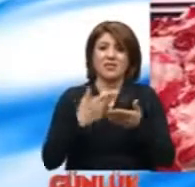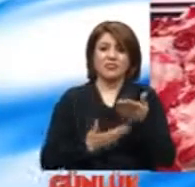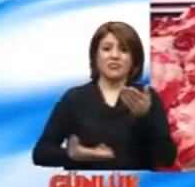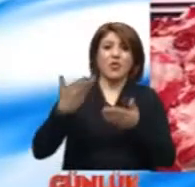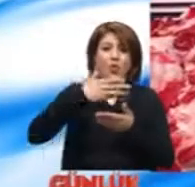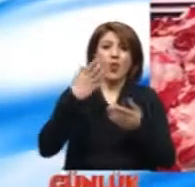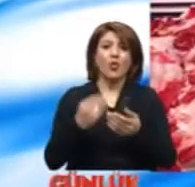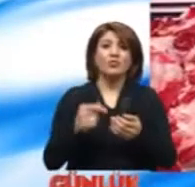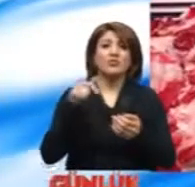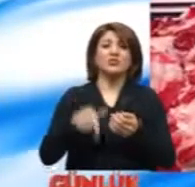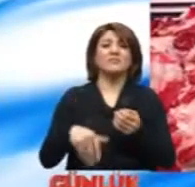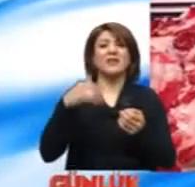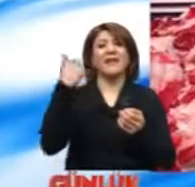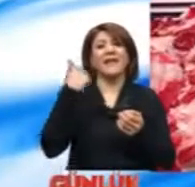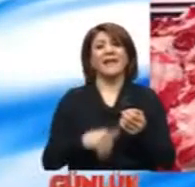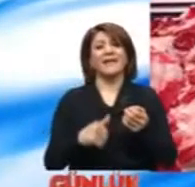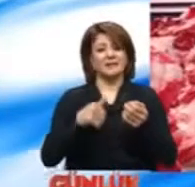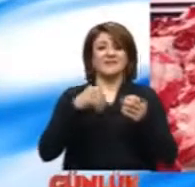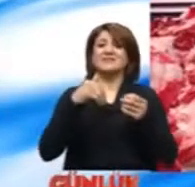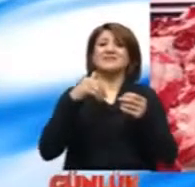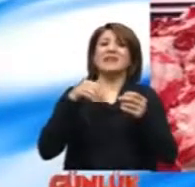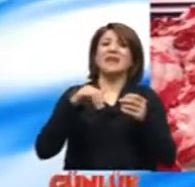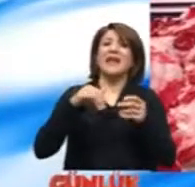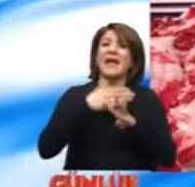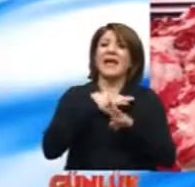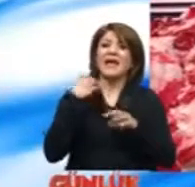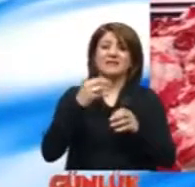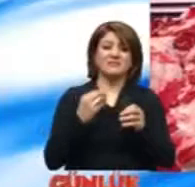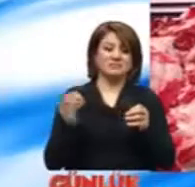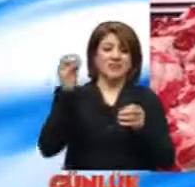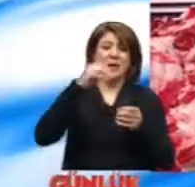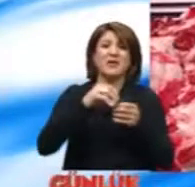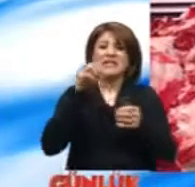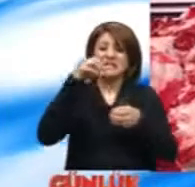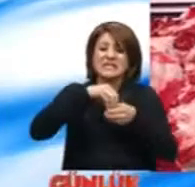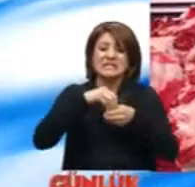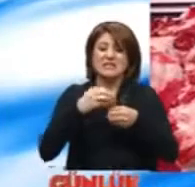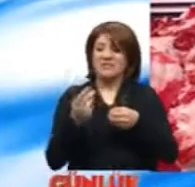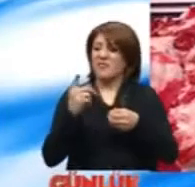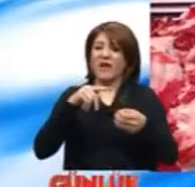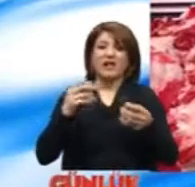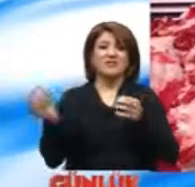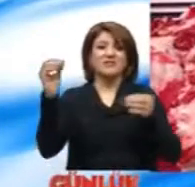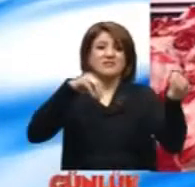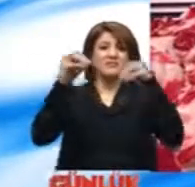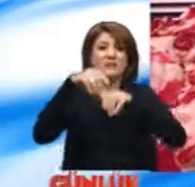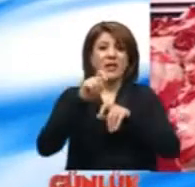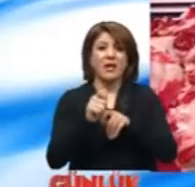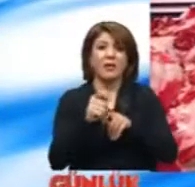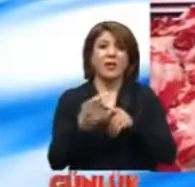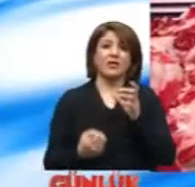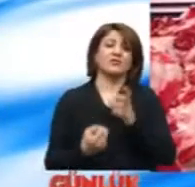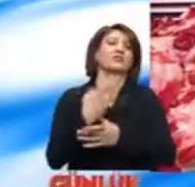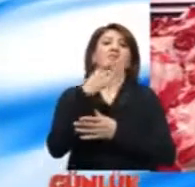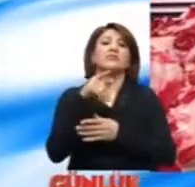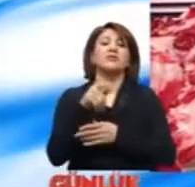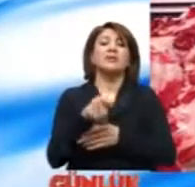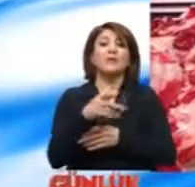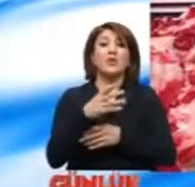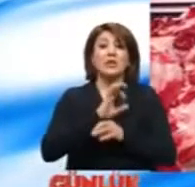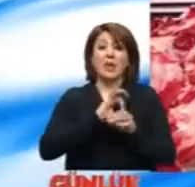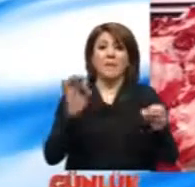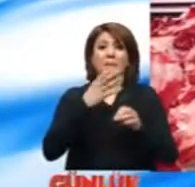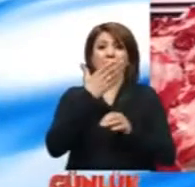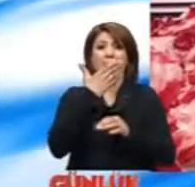sürüldü. Sahte kırmızı et, pişmiş tavuk etine eklenen özel kimyasal maddelerle elde ediliyor. Sahte kırmızı etin gerçeğine tam benzemesi